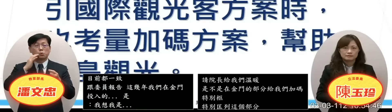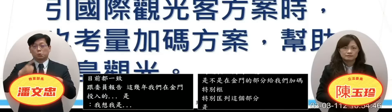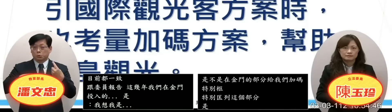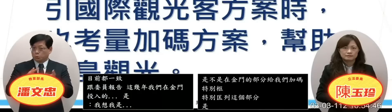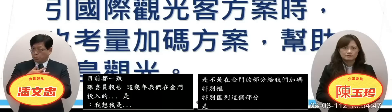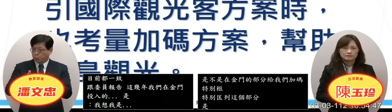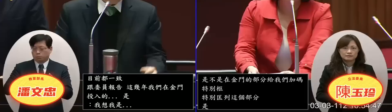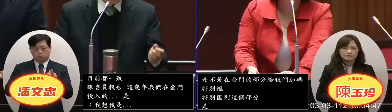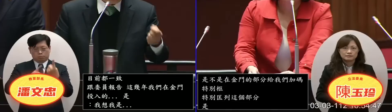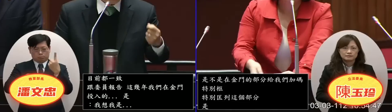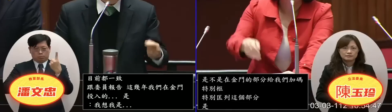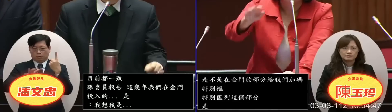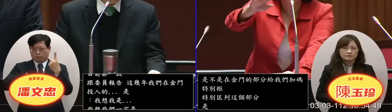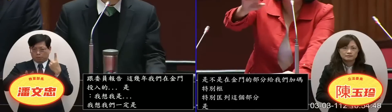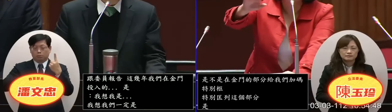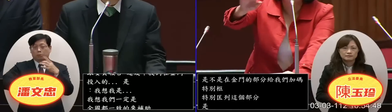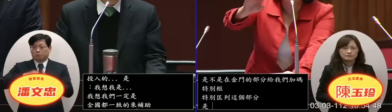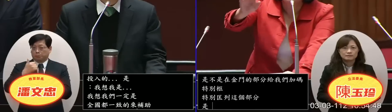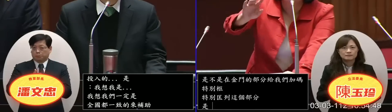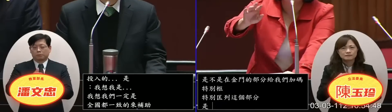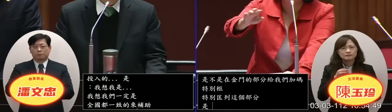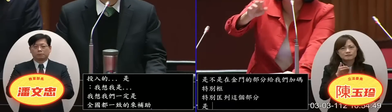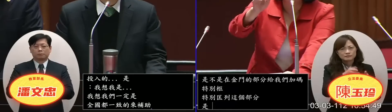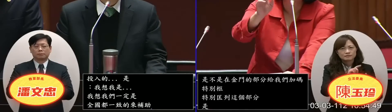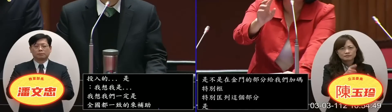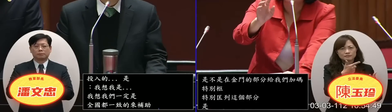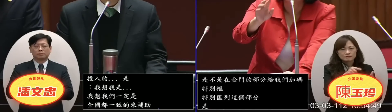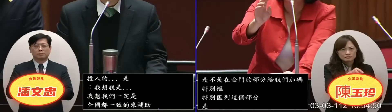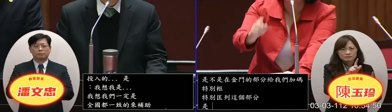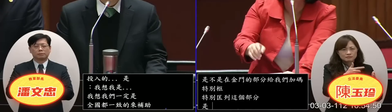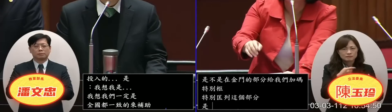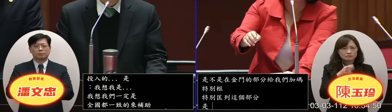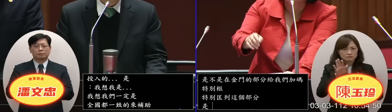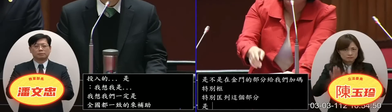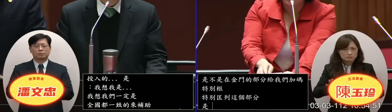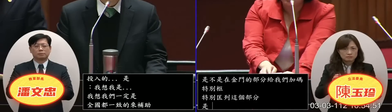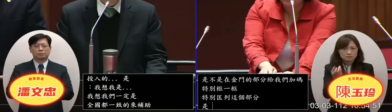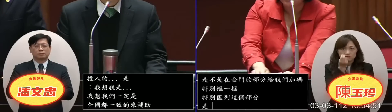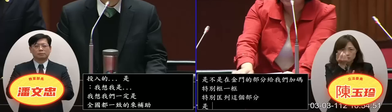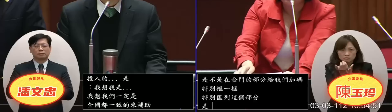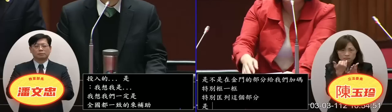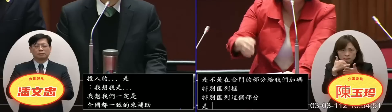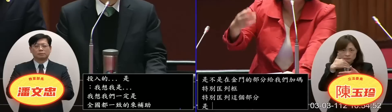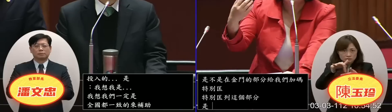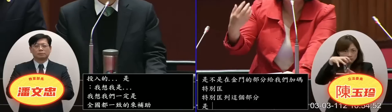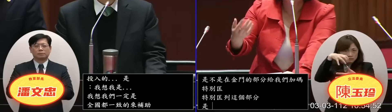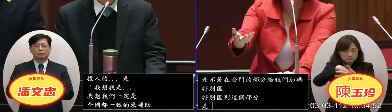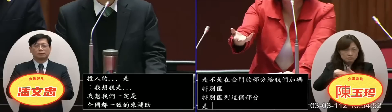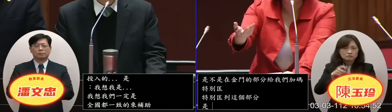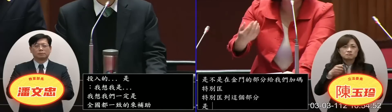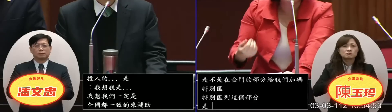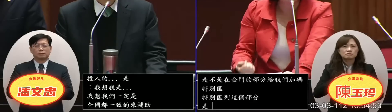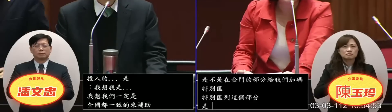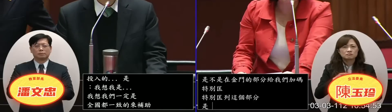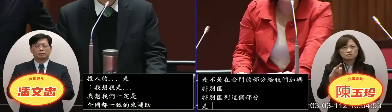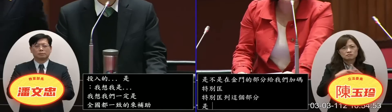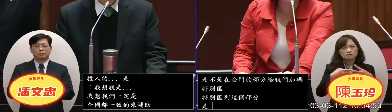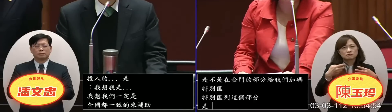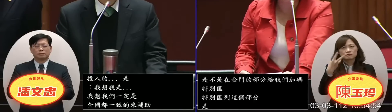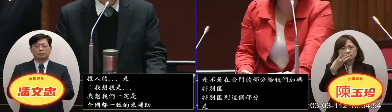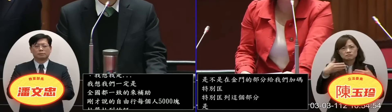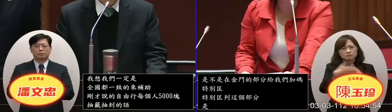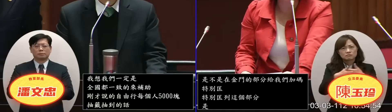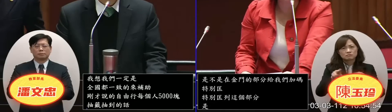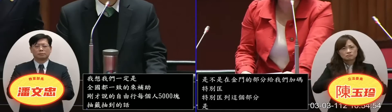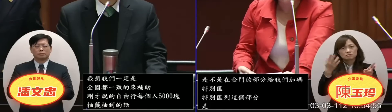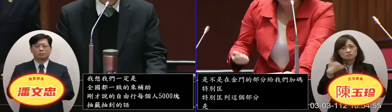话，就是每一个人5000块嘛，抽签抽。 我说的不是那个部分，我说在这一次的预算里头，因为你知道，现在小三通也不跟我们开放啊，